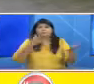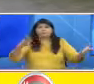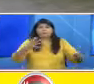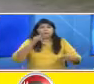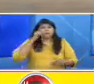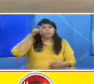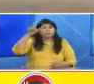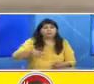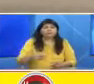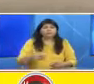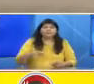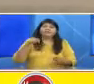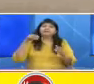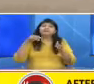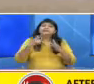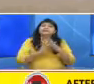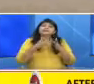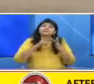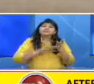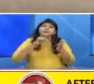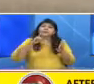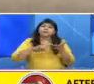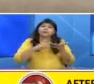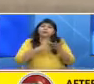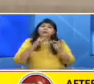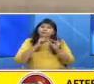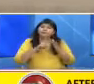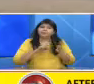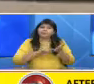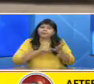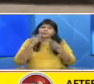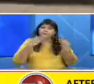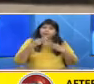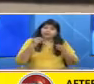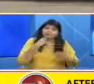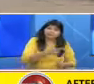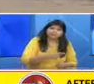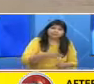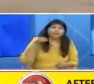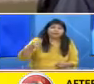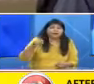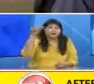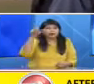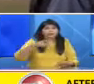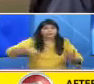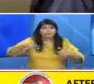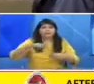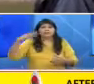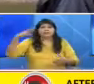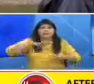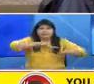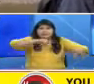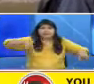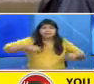लोग मुझे जिम कॉर्बेट नेशनल पार्क के विषय में चर्चा करते नजर आए हैं। आप लोग भी नेचर और वाइल्ड